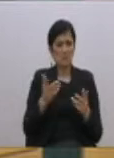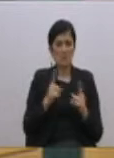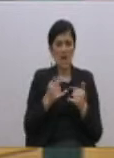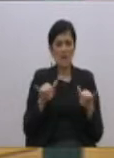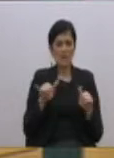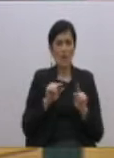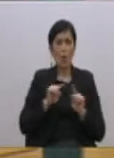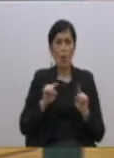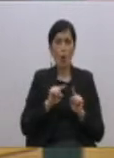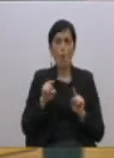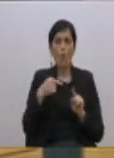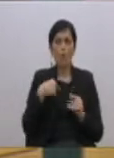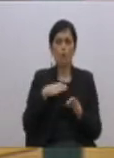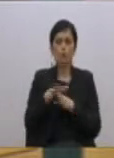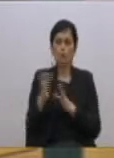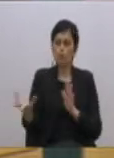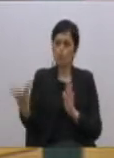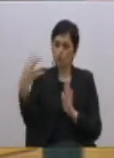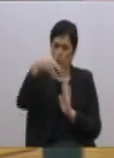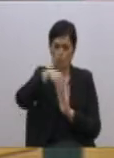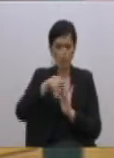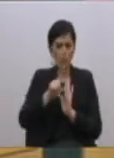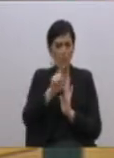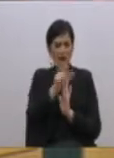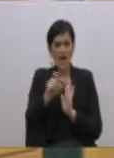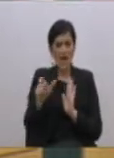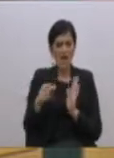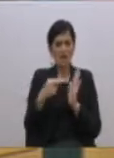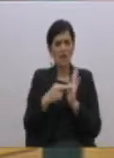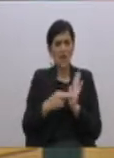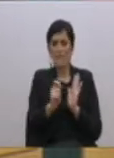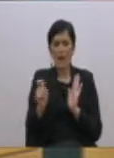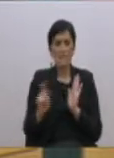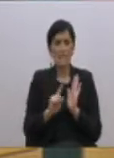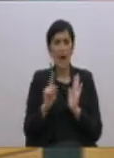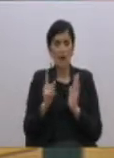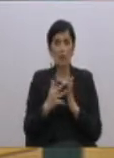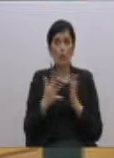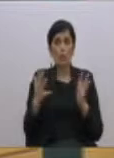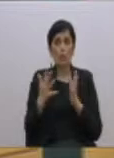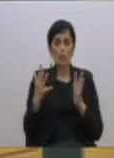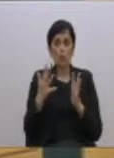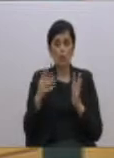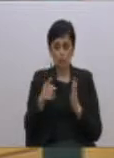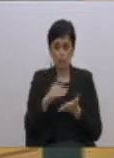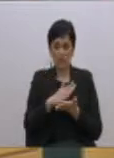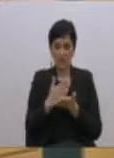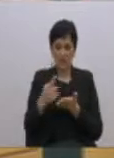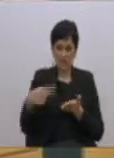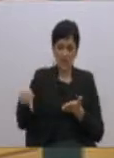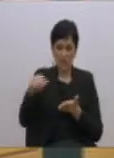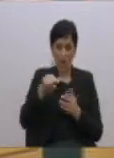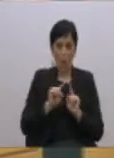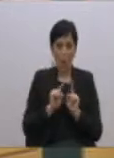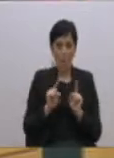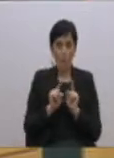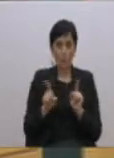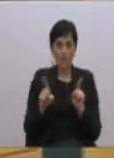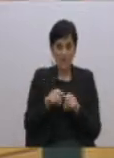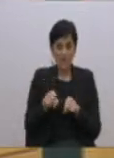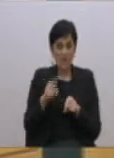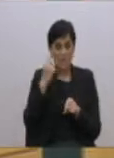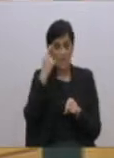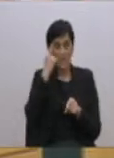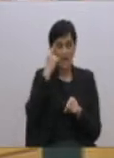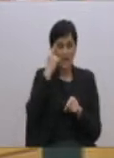ამაში მე არ მოვიაზრებ და ყველა ადამიანის მიმართ იგივე შეფასება არ მექნება, მაგრამ დიდესი უმრავლესობა დღეს ოპოზიციისა, რომ სწორედ ამ